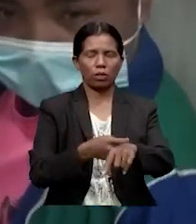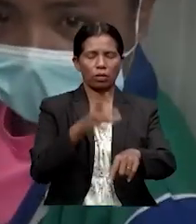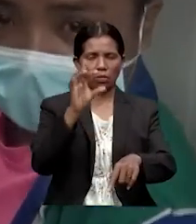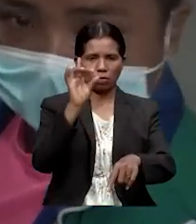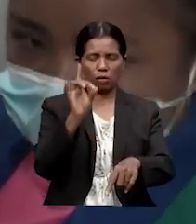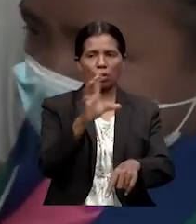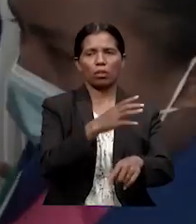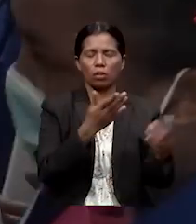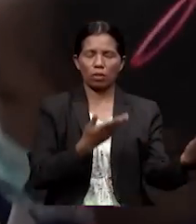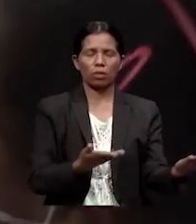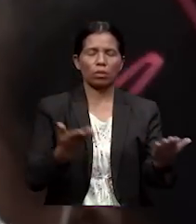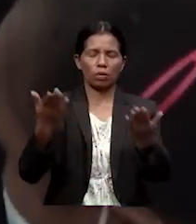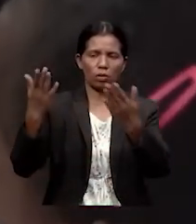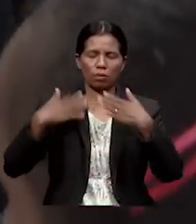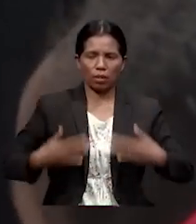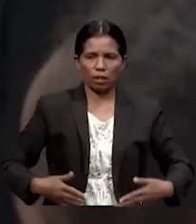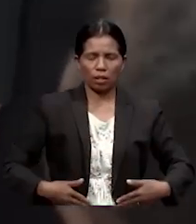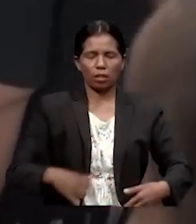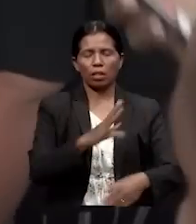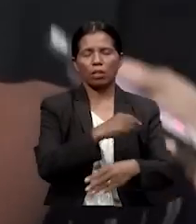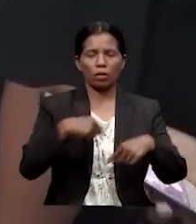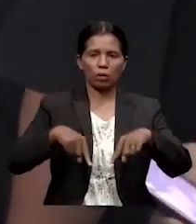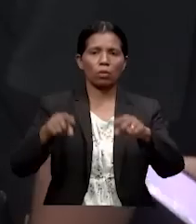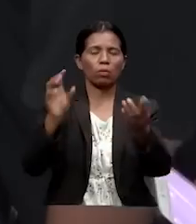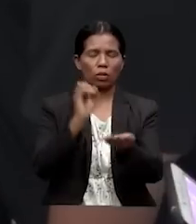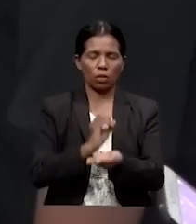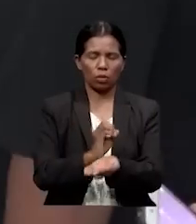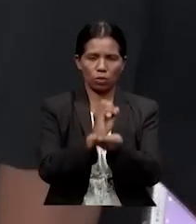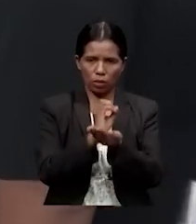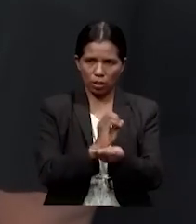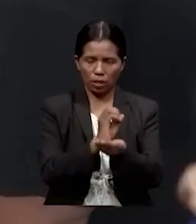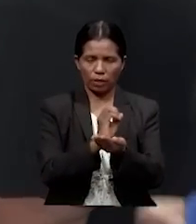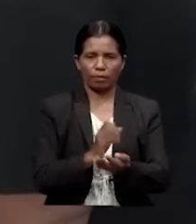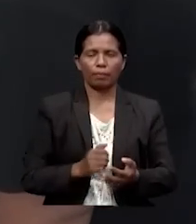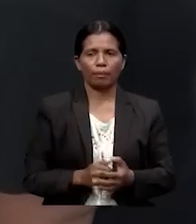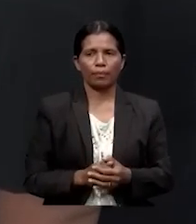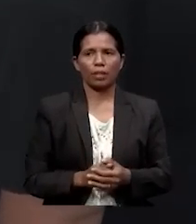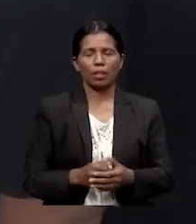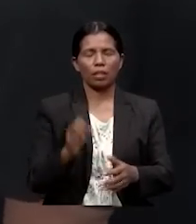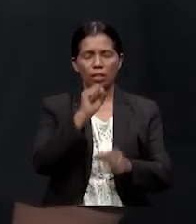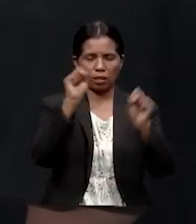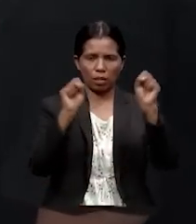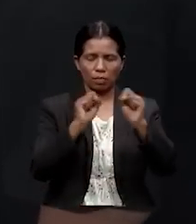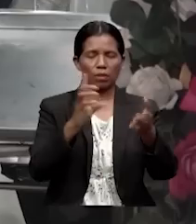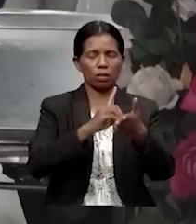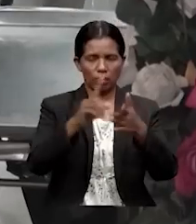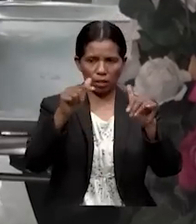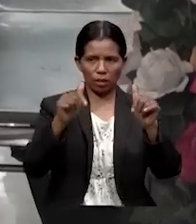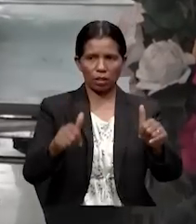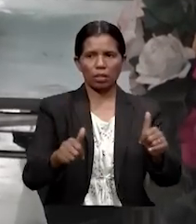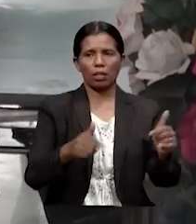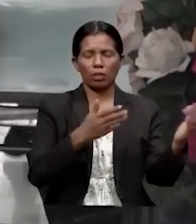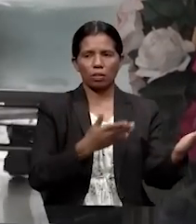resi, ho di lori mati isi ma região administrativa especial o ekusi Raiwa, ia sábado fim da semana ne, ho